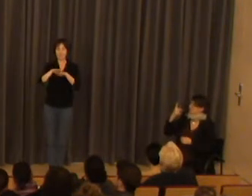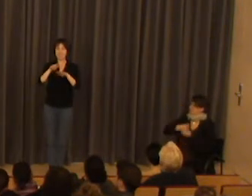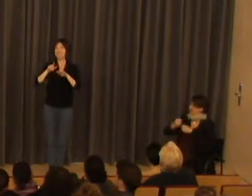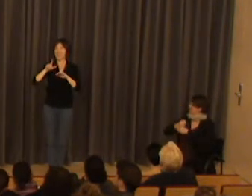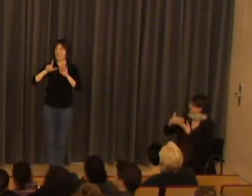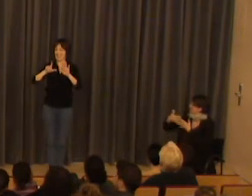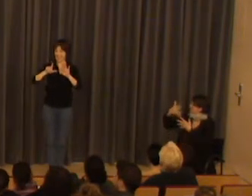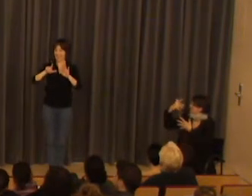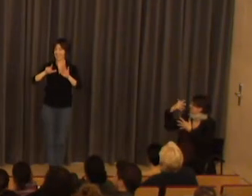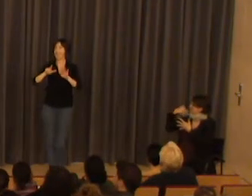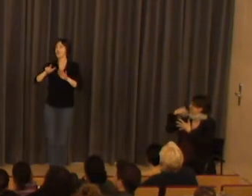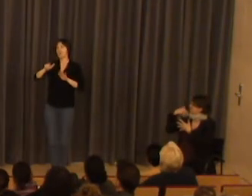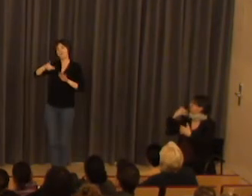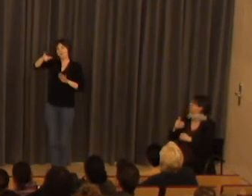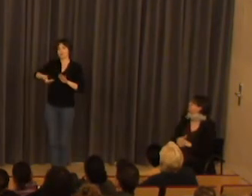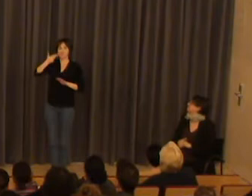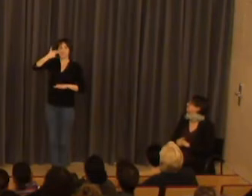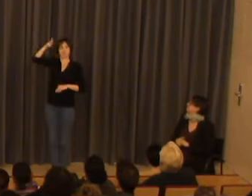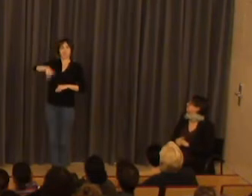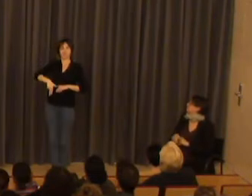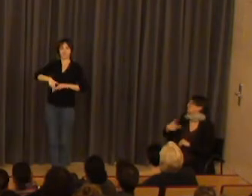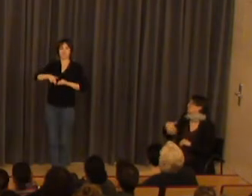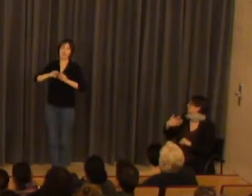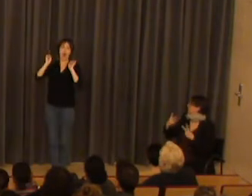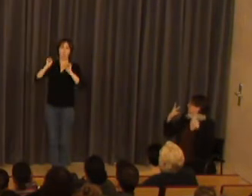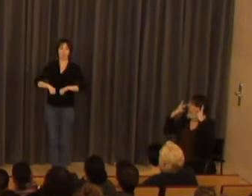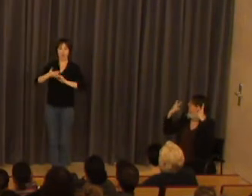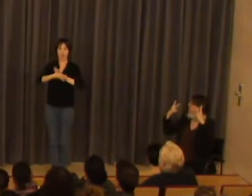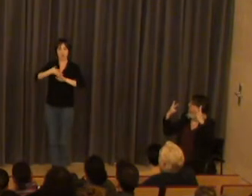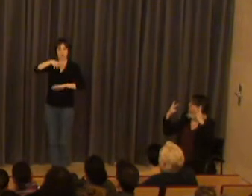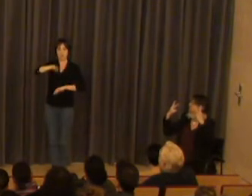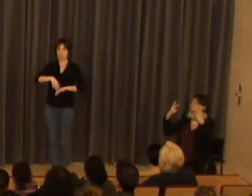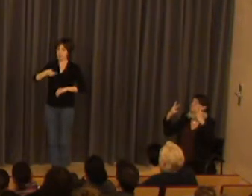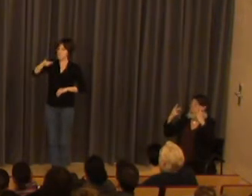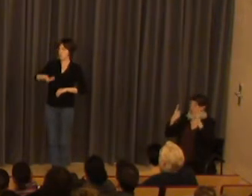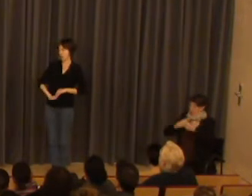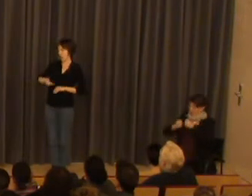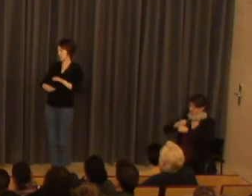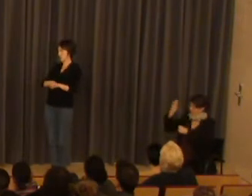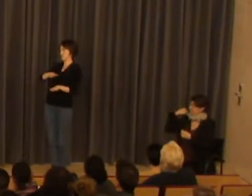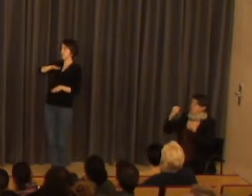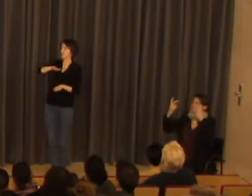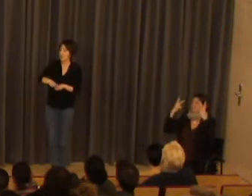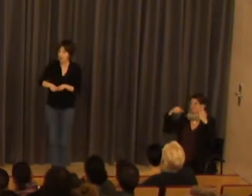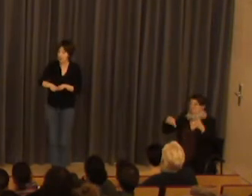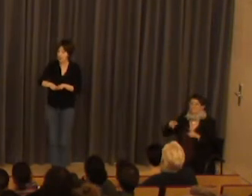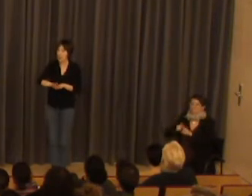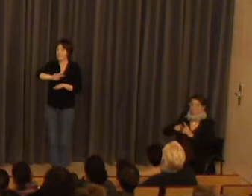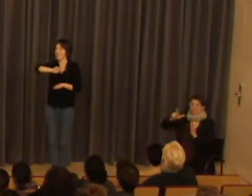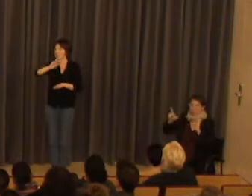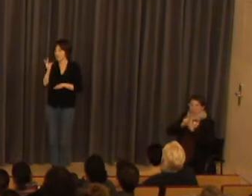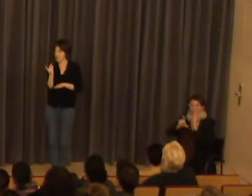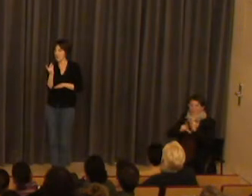llei de la llengua de signes catalana, un element encara superior i més important és el fet que la llengua